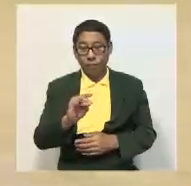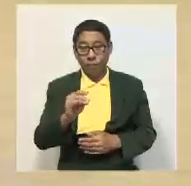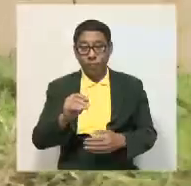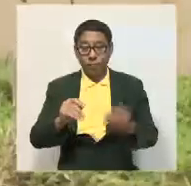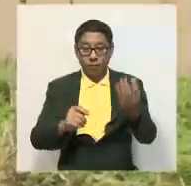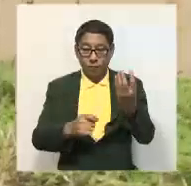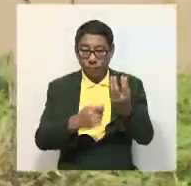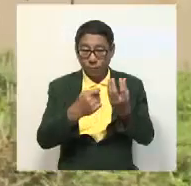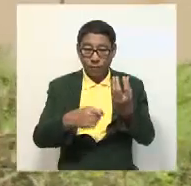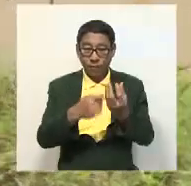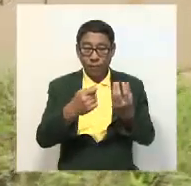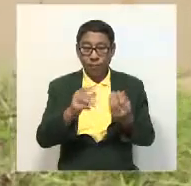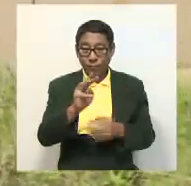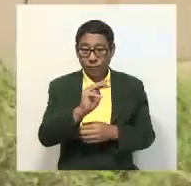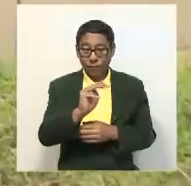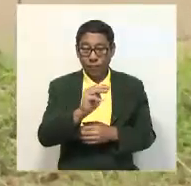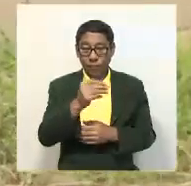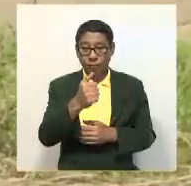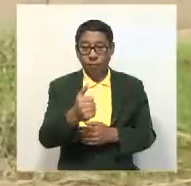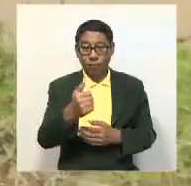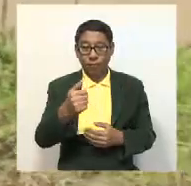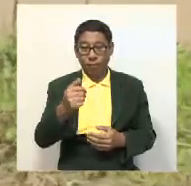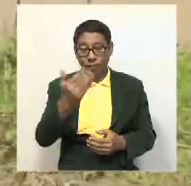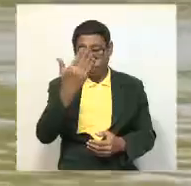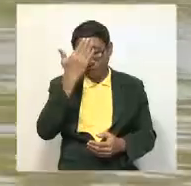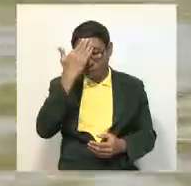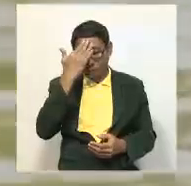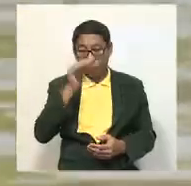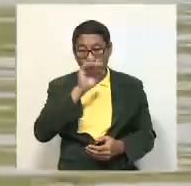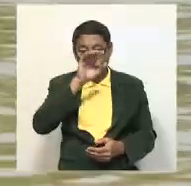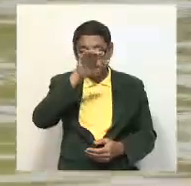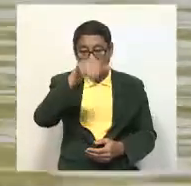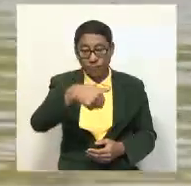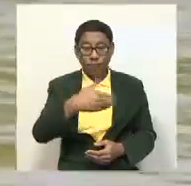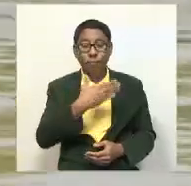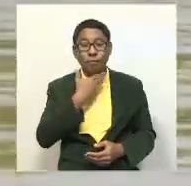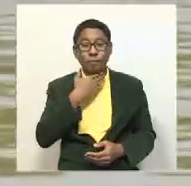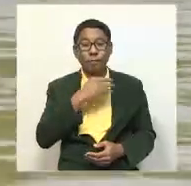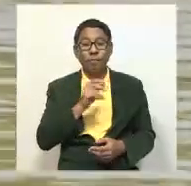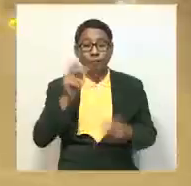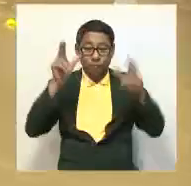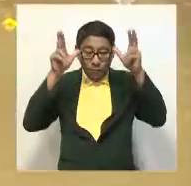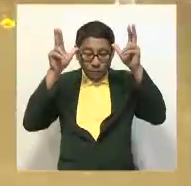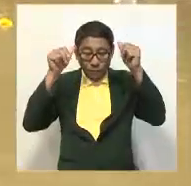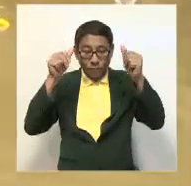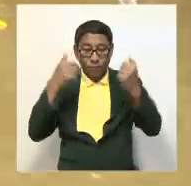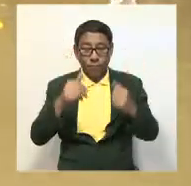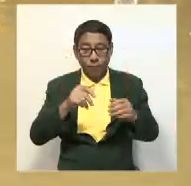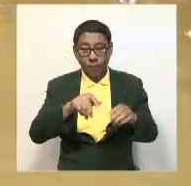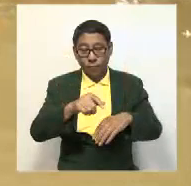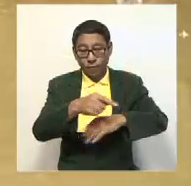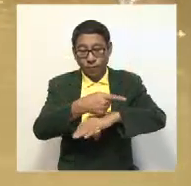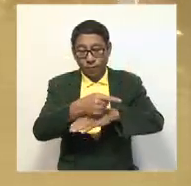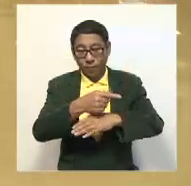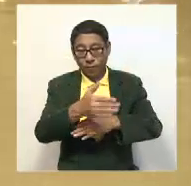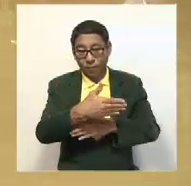สลักลวดลายลงบนไม้มงคลโดยตรงหัวนะคะก็จะเป็นช้างคอเป็นม้าตัวและหาง